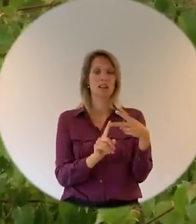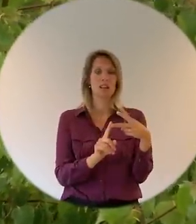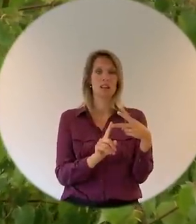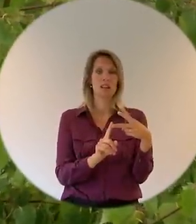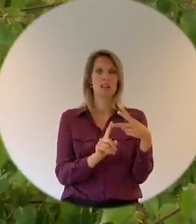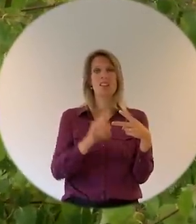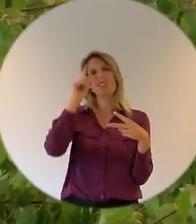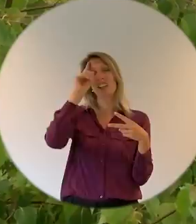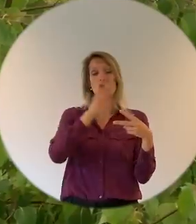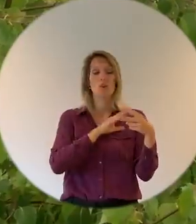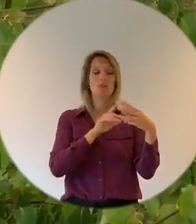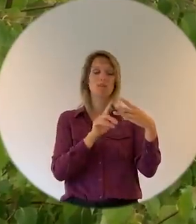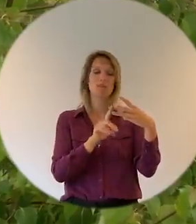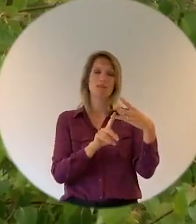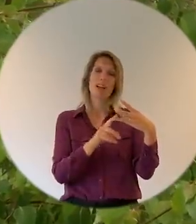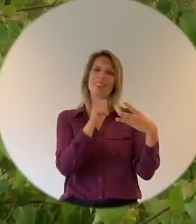aan ouderen die